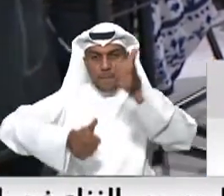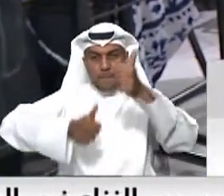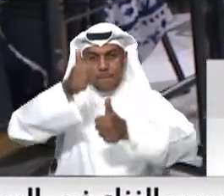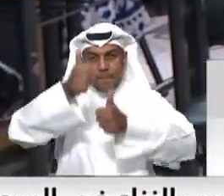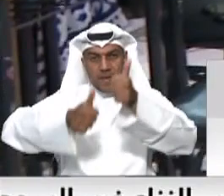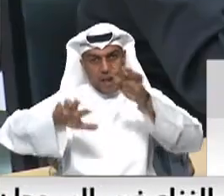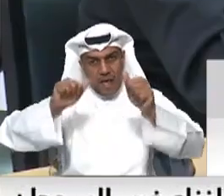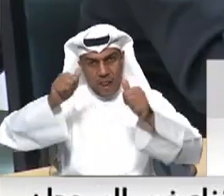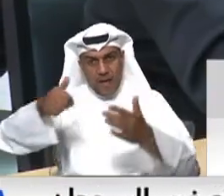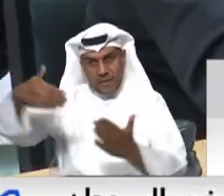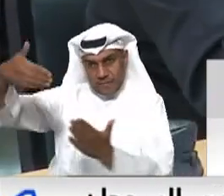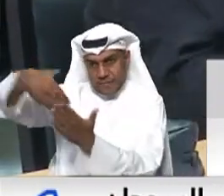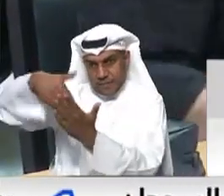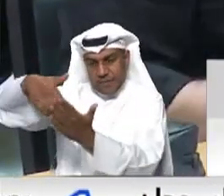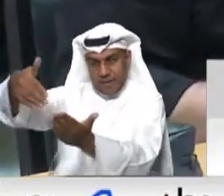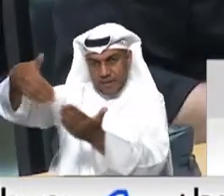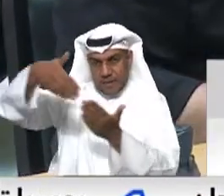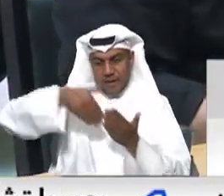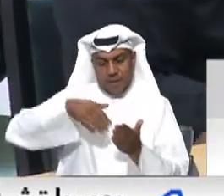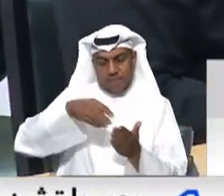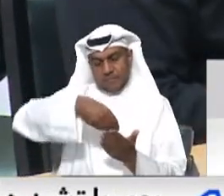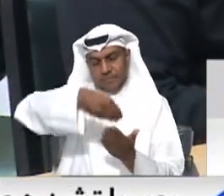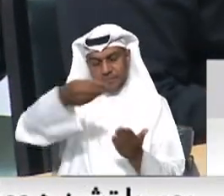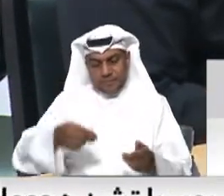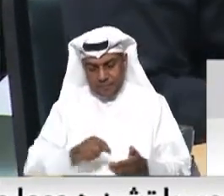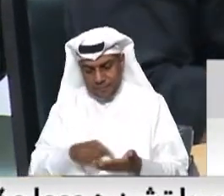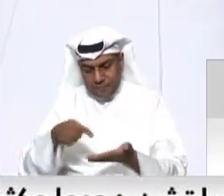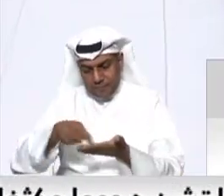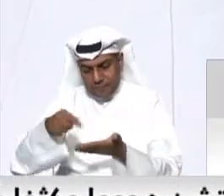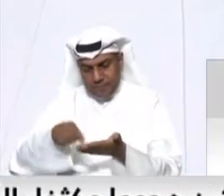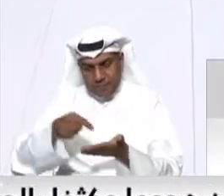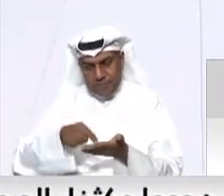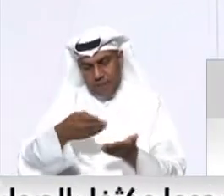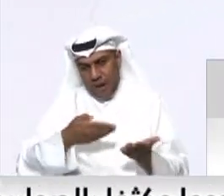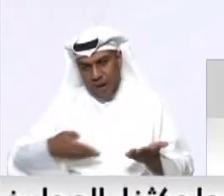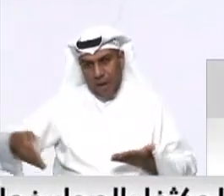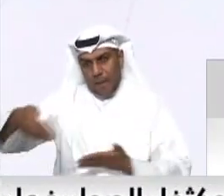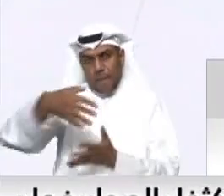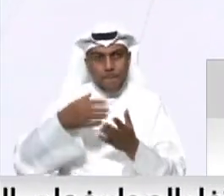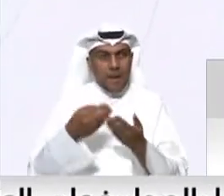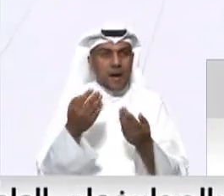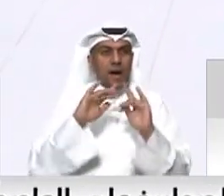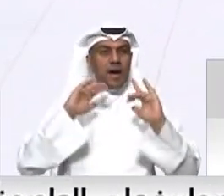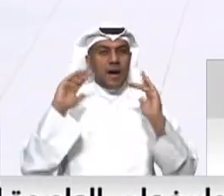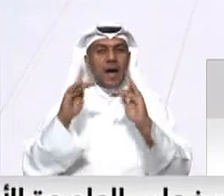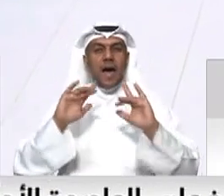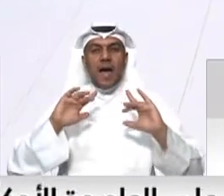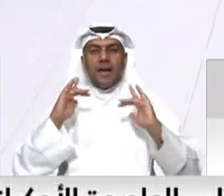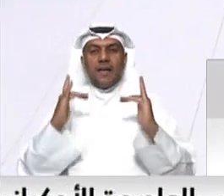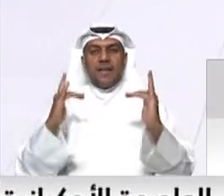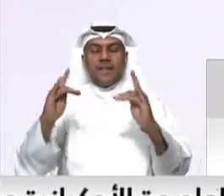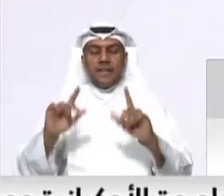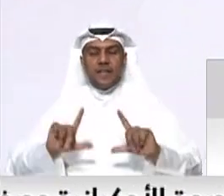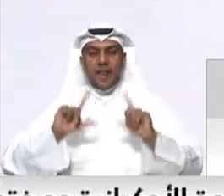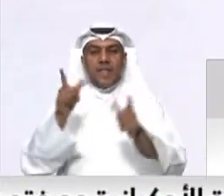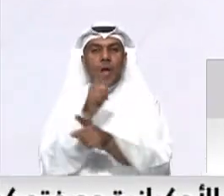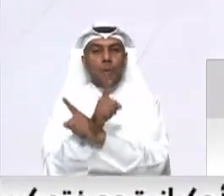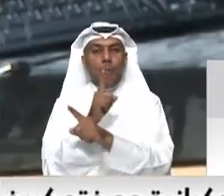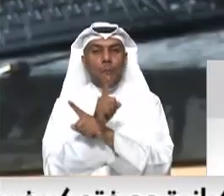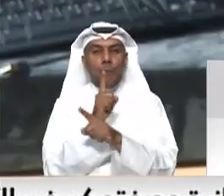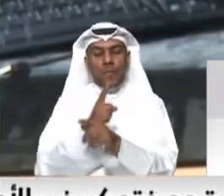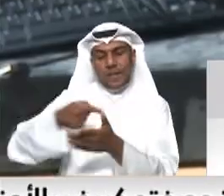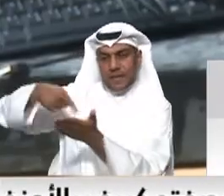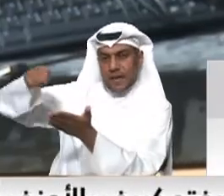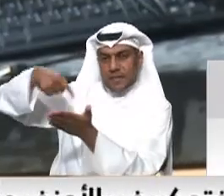الطلبه باقسامها العلم والادب والمعهد الديني وسط عمل يمتد على مدار الساعه في سبيل